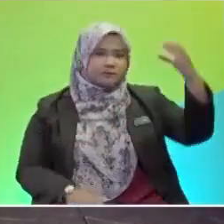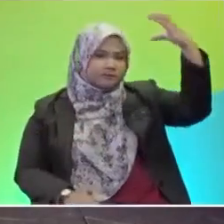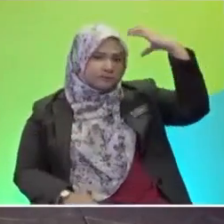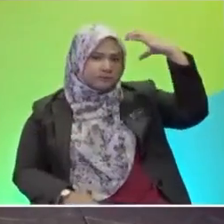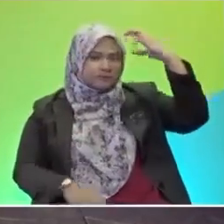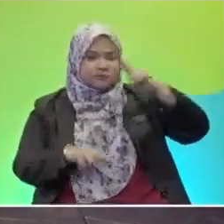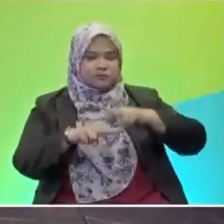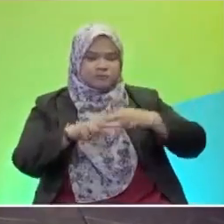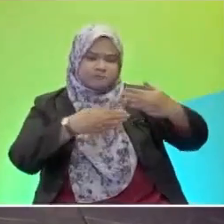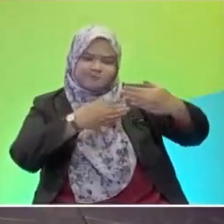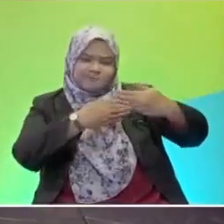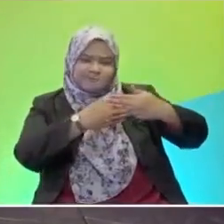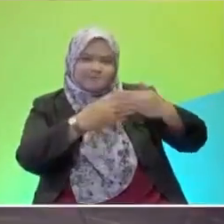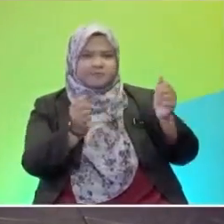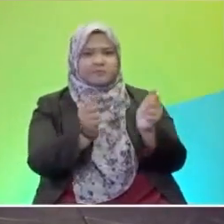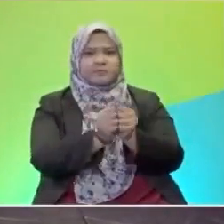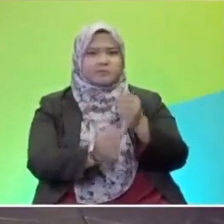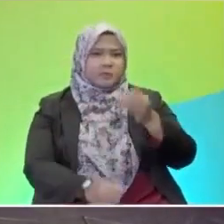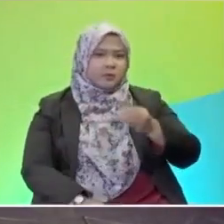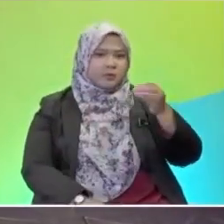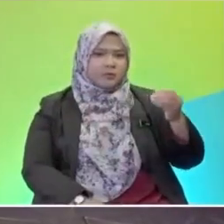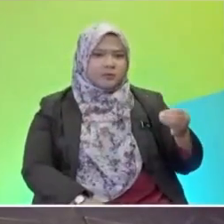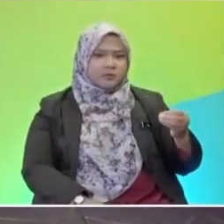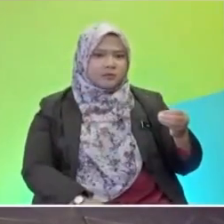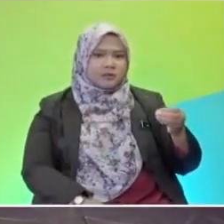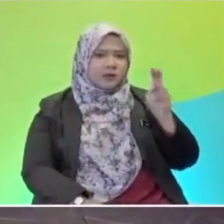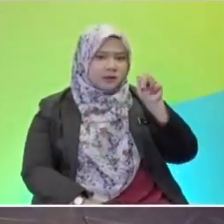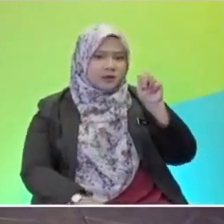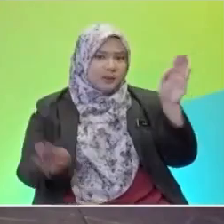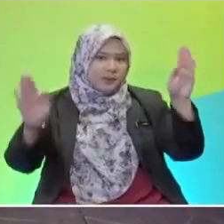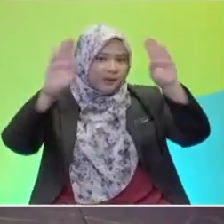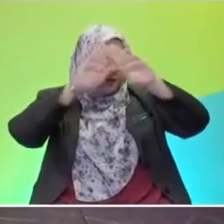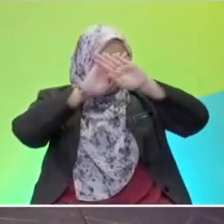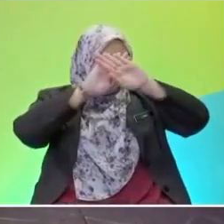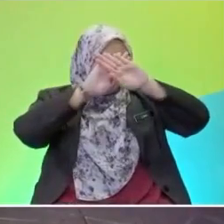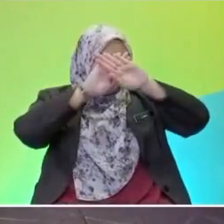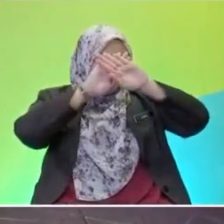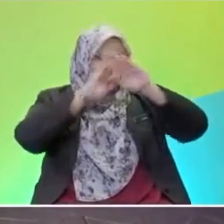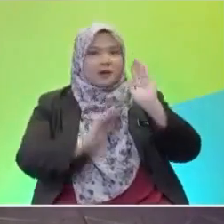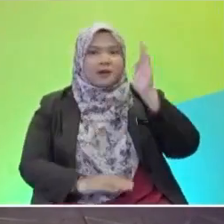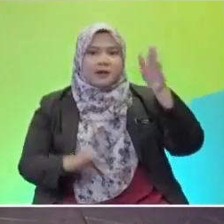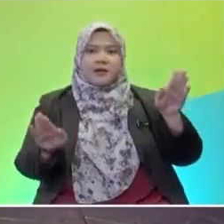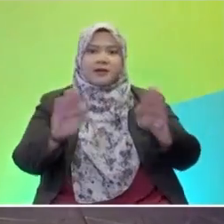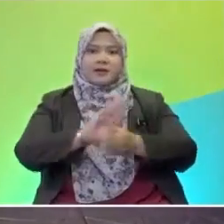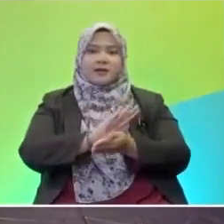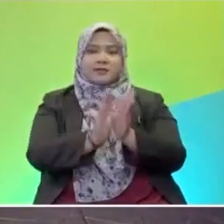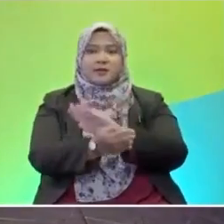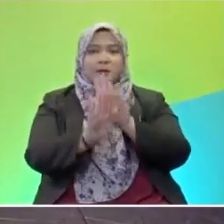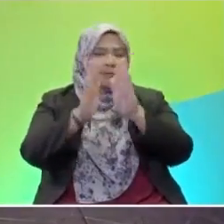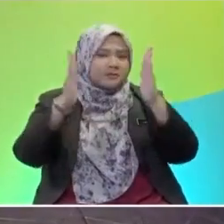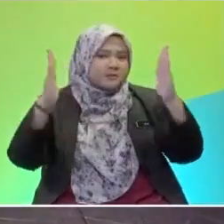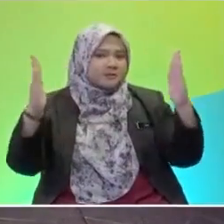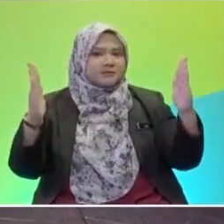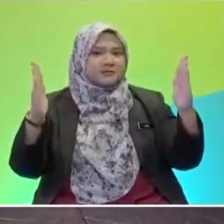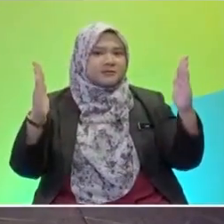model berbentuk silinder Oke Oke kita coba lagi di sini kita lihat bentuk bayang-bayang yang terasil